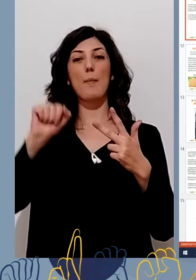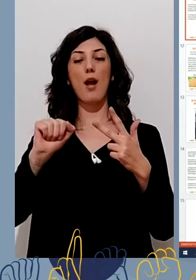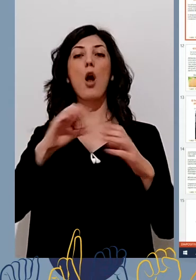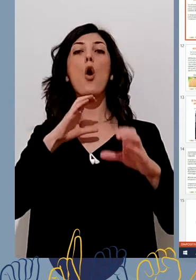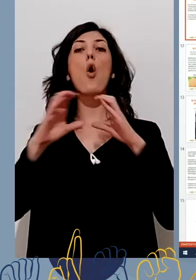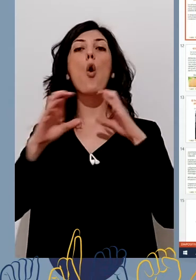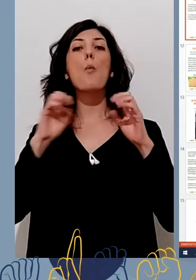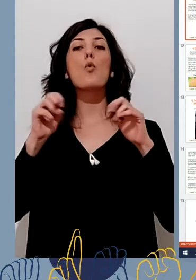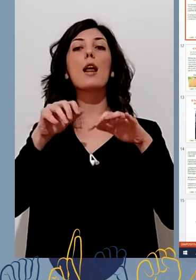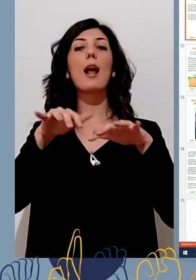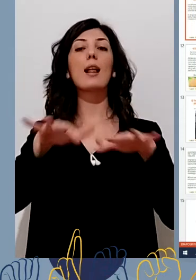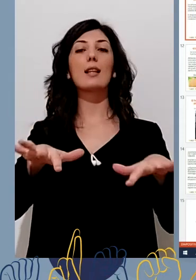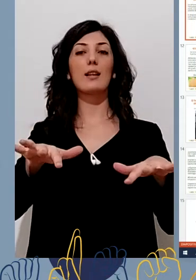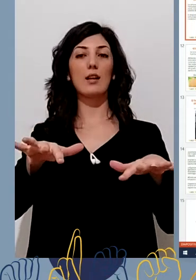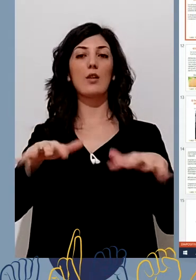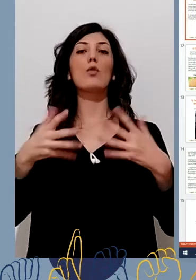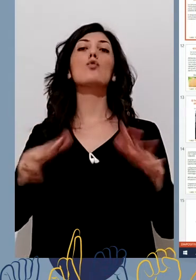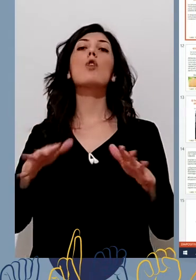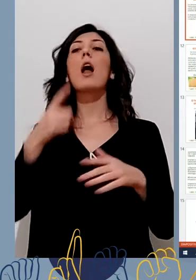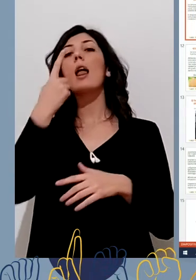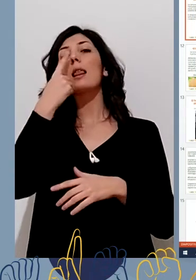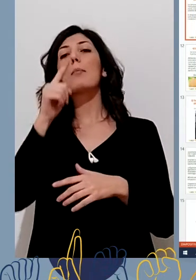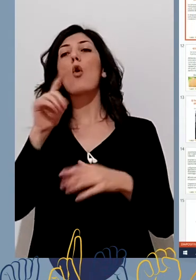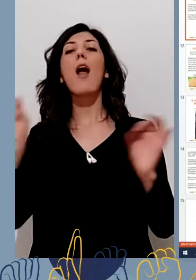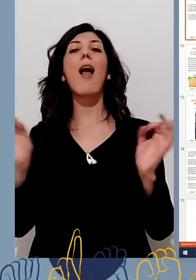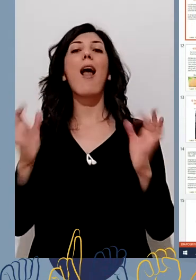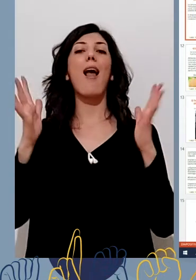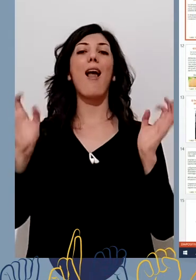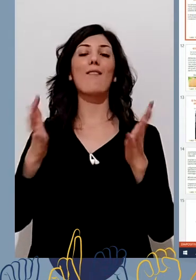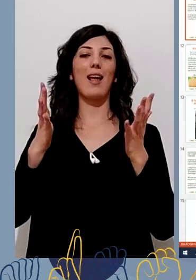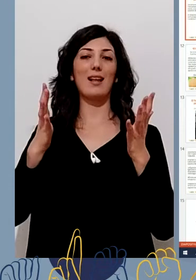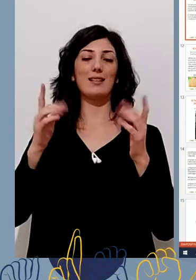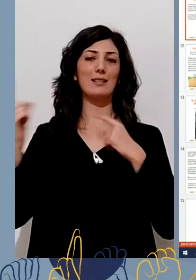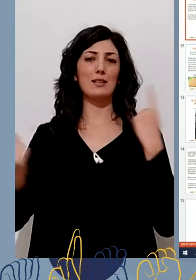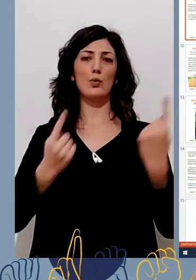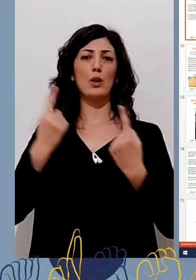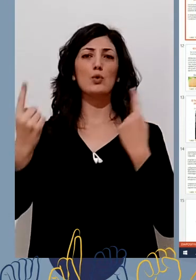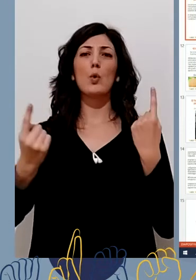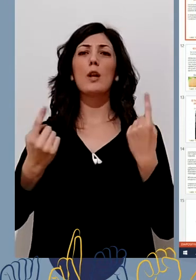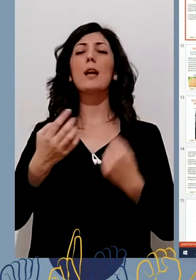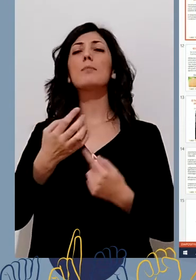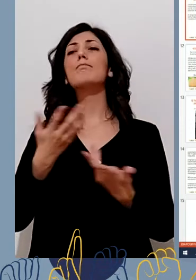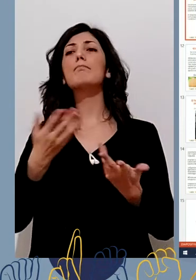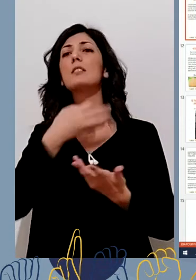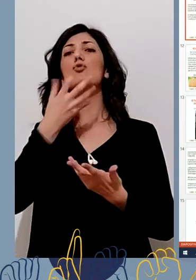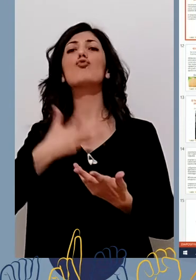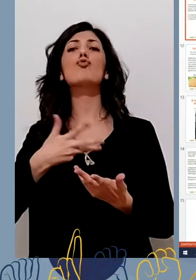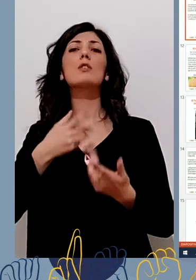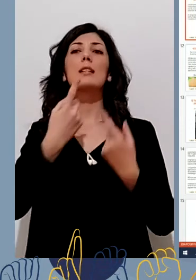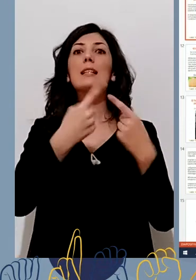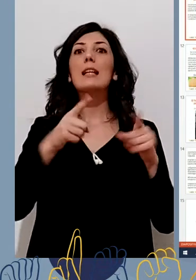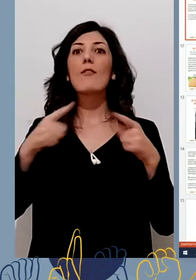secondo la punteggiatura di eventi, ovvero il modo. Ci sono diversi modi per interpretare la